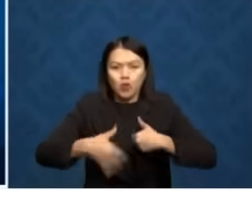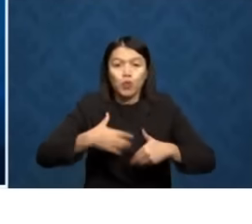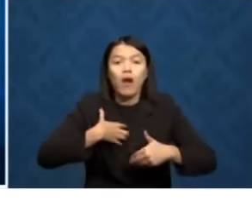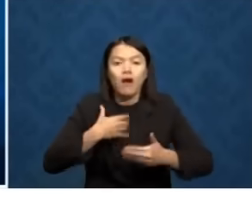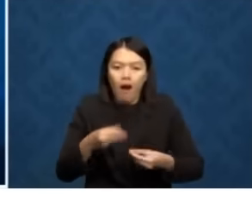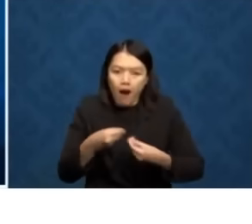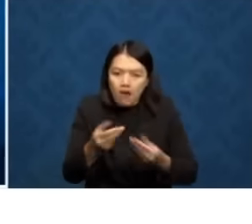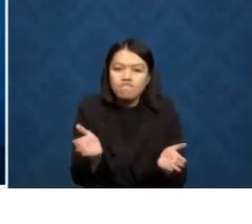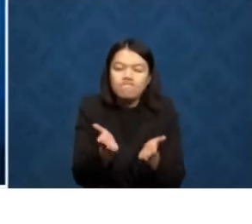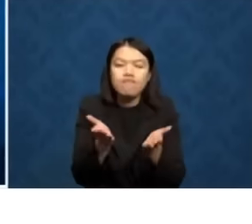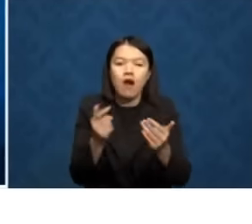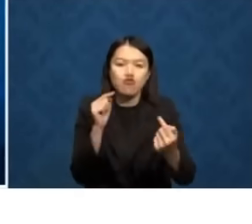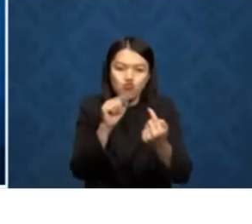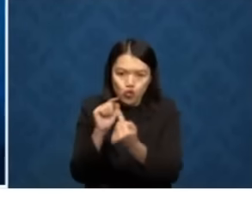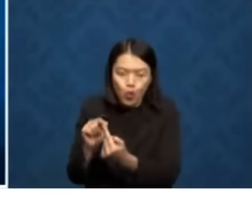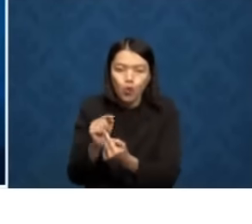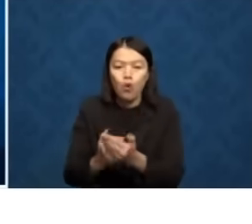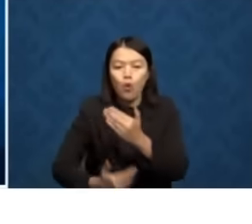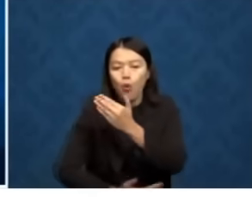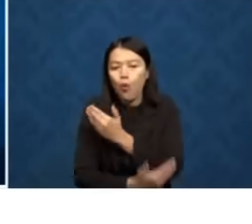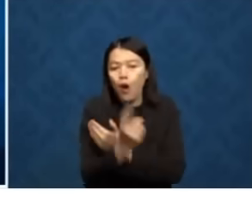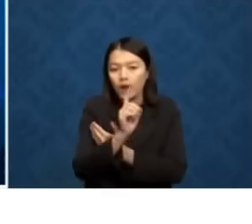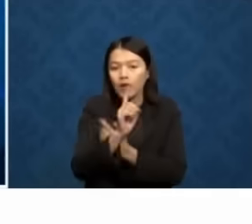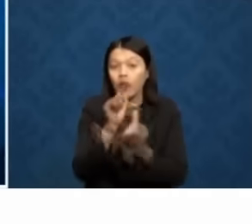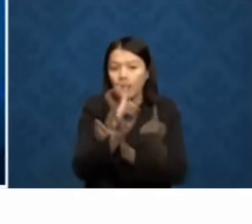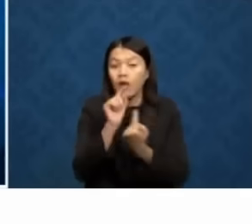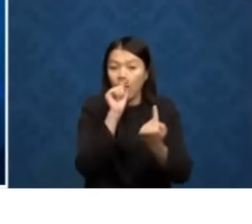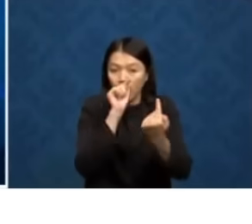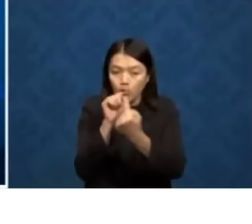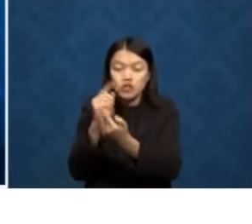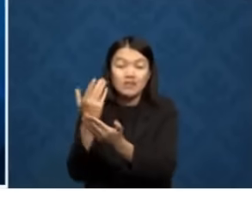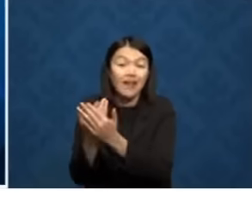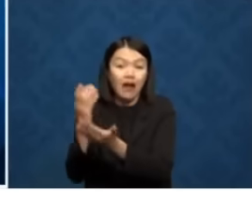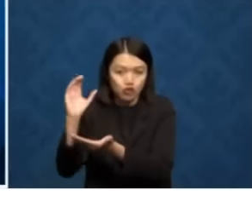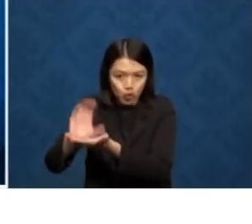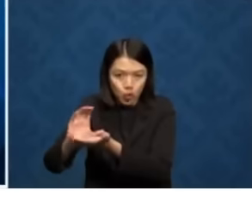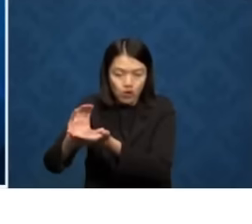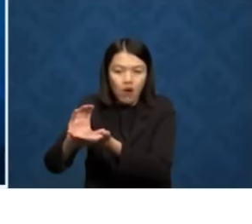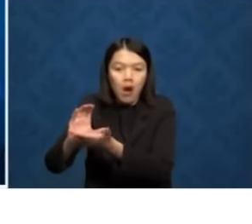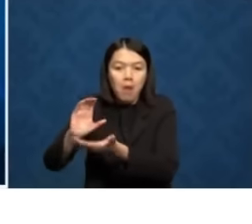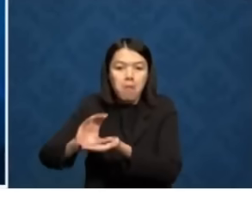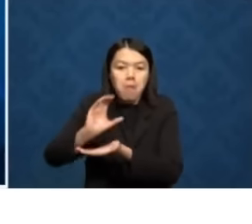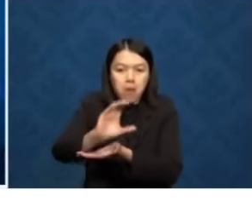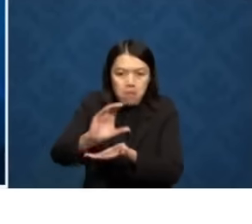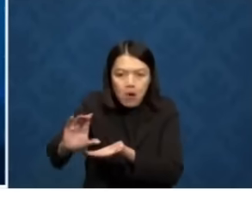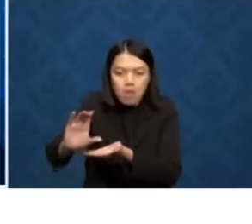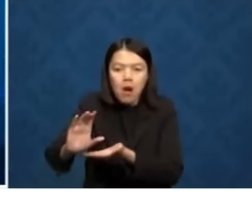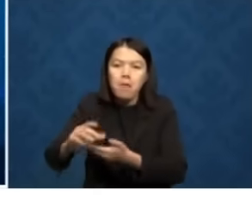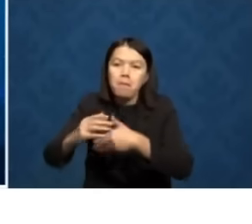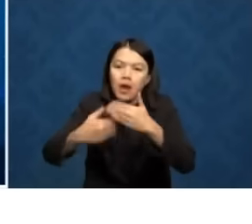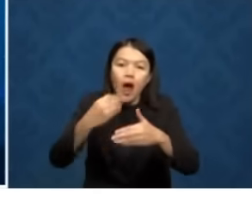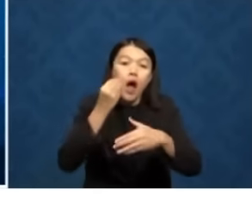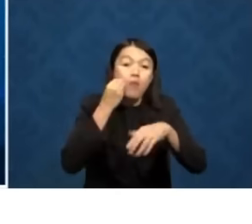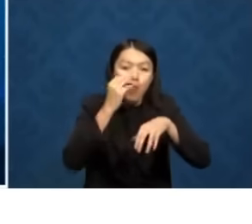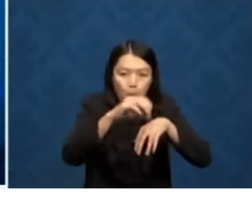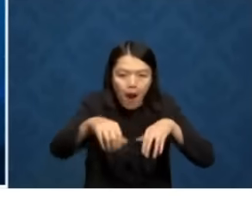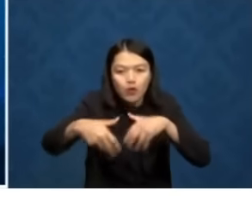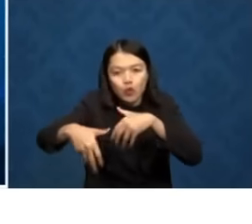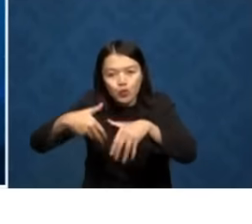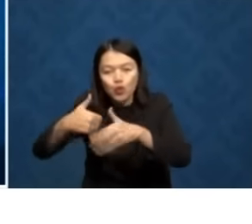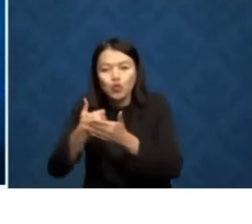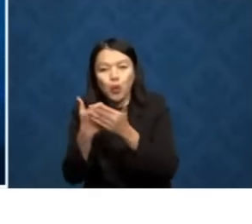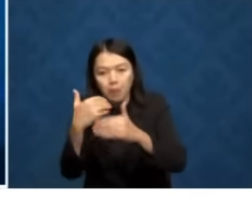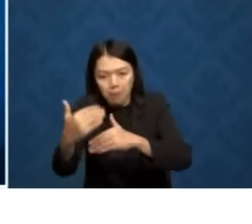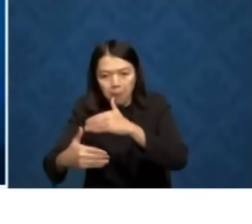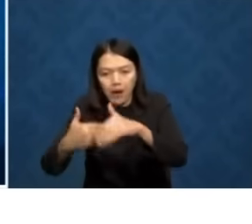ชนพร้อมเพิ่มโอกาสในการเข้าถึงแหล่งทุนทุนเพื่อการพัฒนาหมู่บ้านและชุมชน